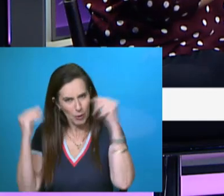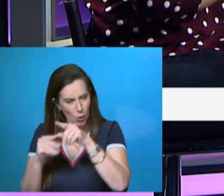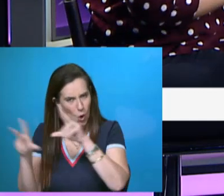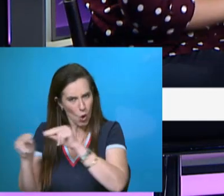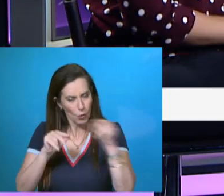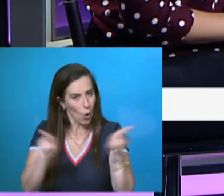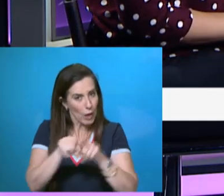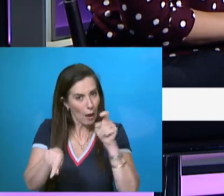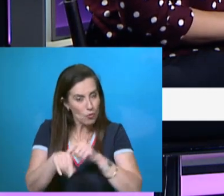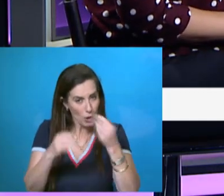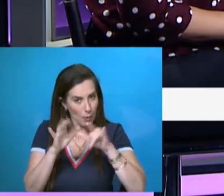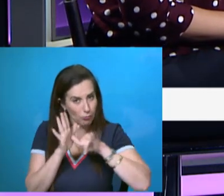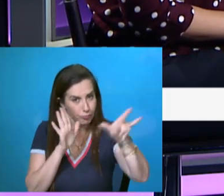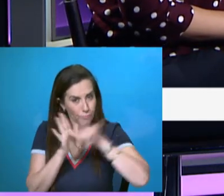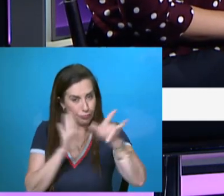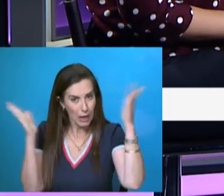תדירות בדיוק?